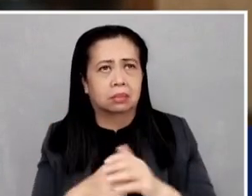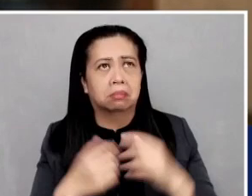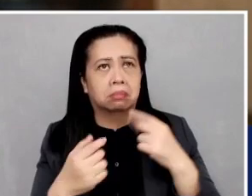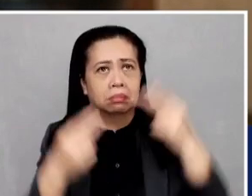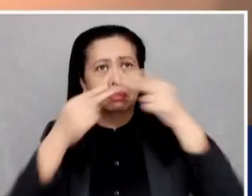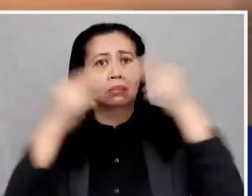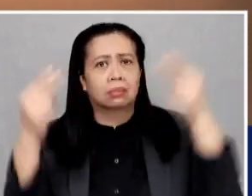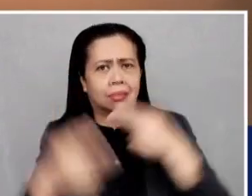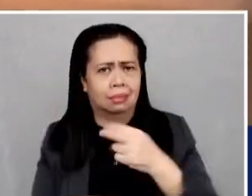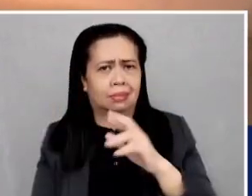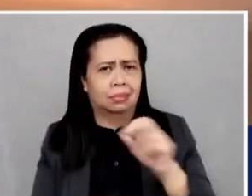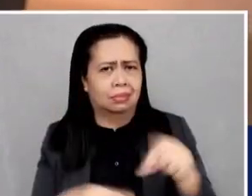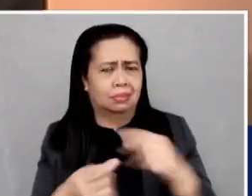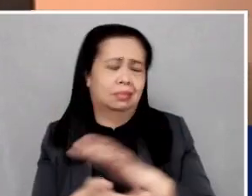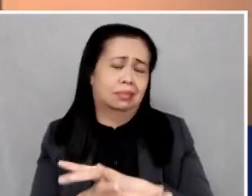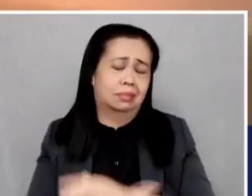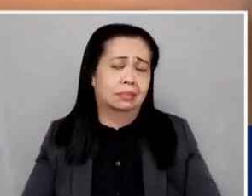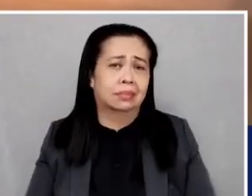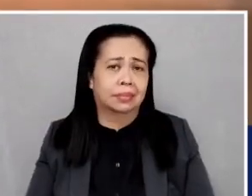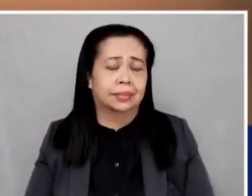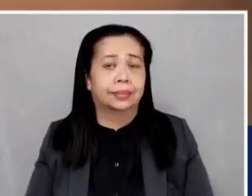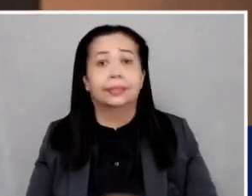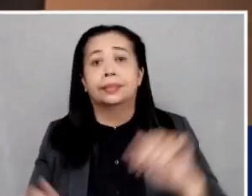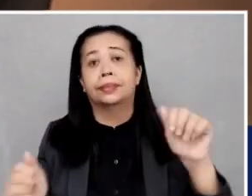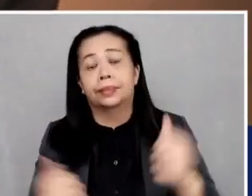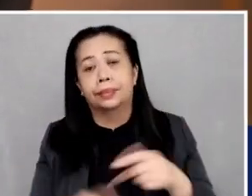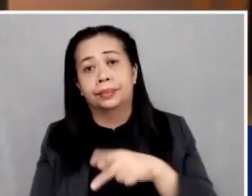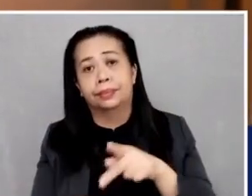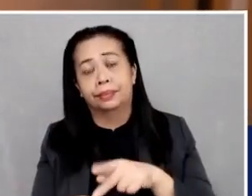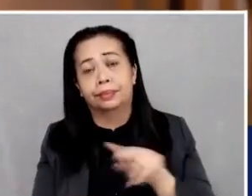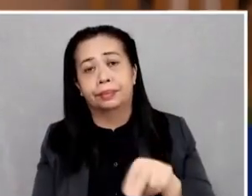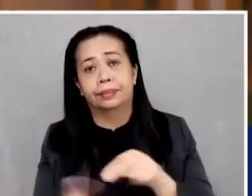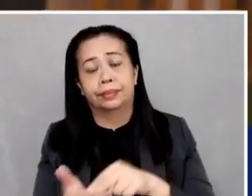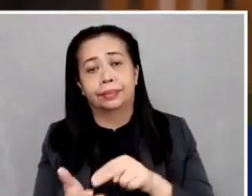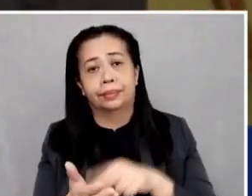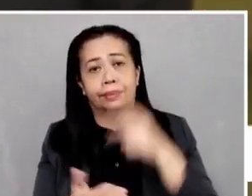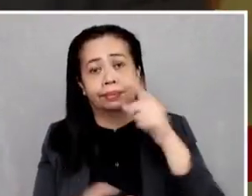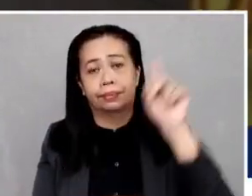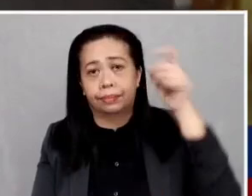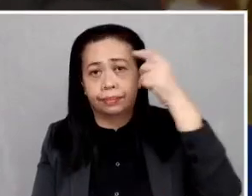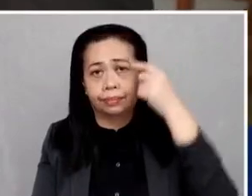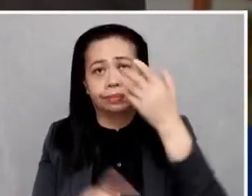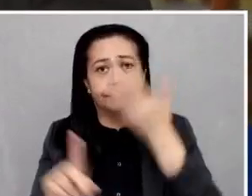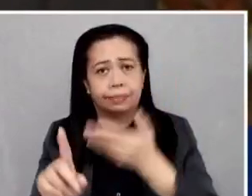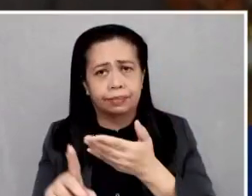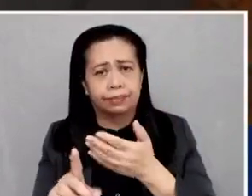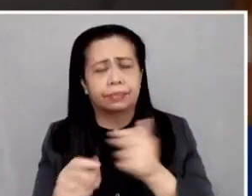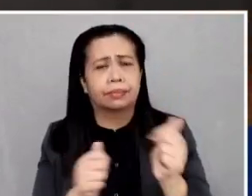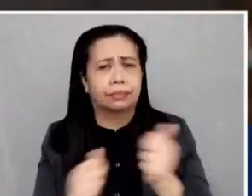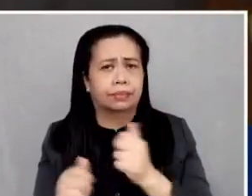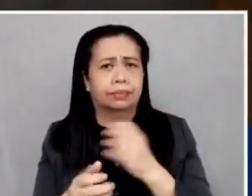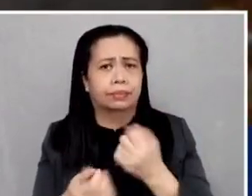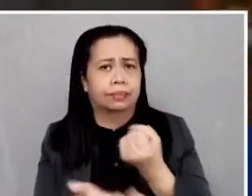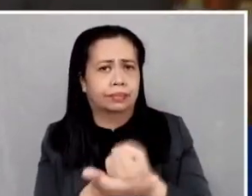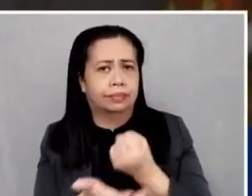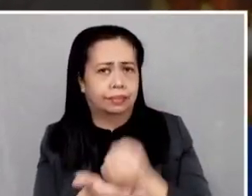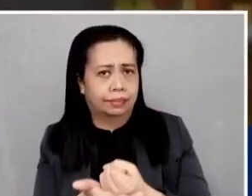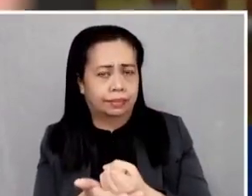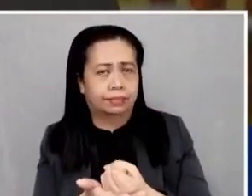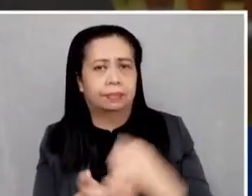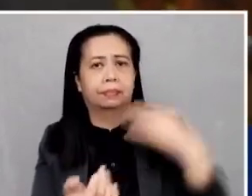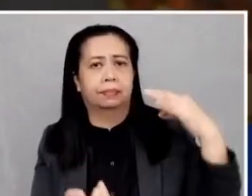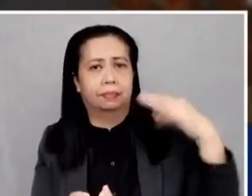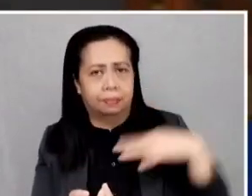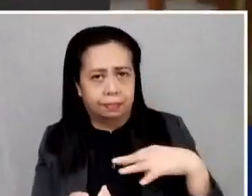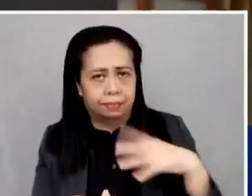na ng pandemic. Hamon ng Philippine Nurses Association sa pamahalaan, ayusin ang sahod, benepisyo